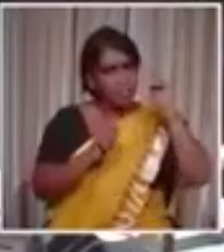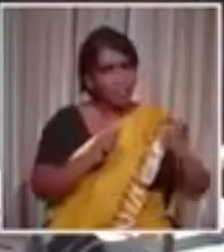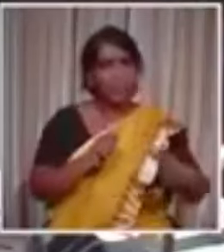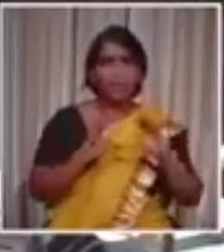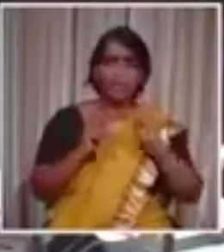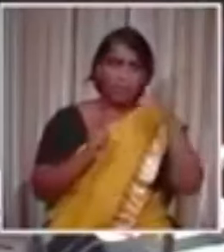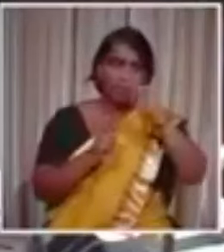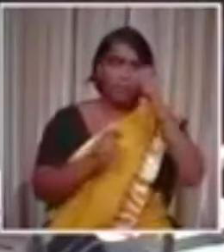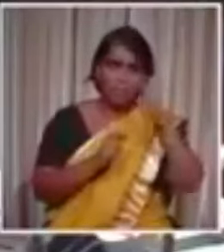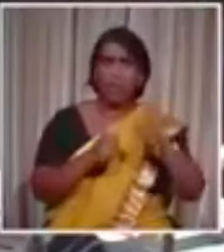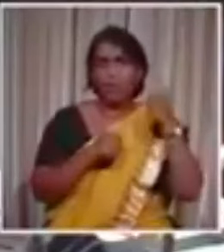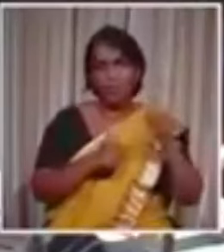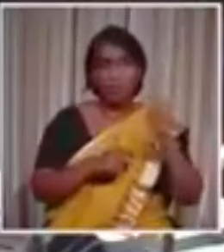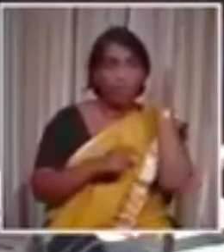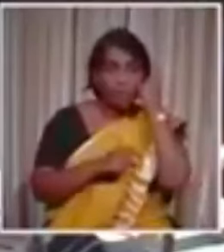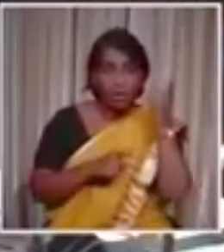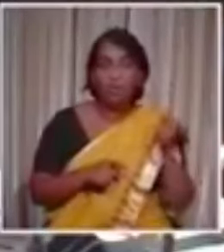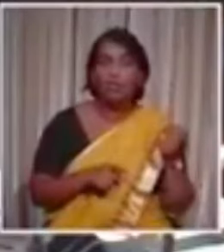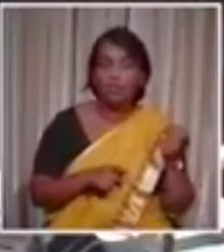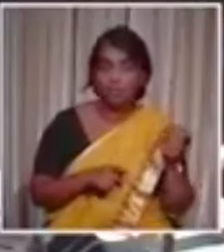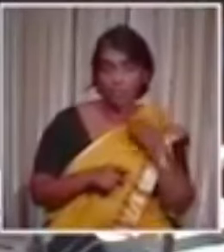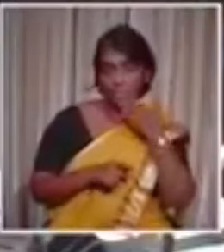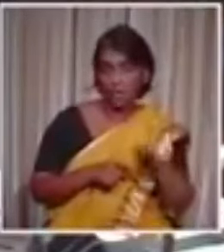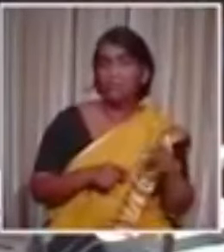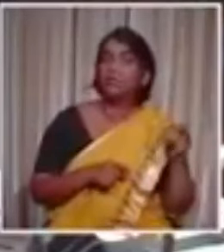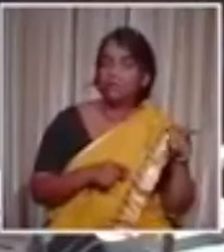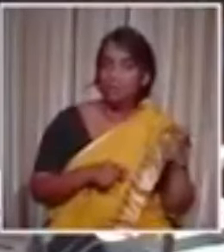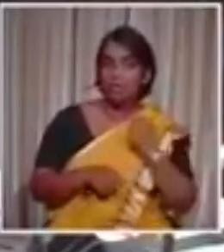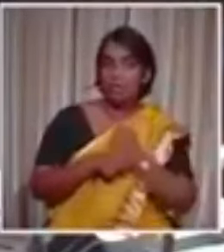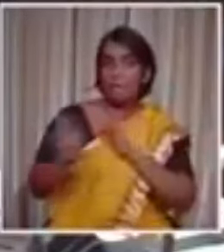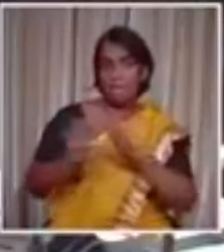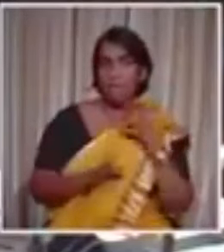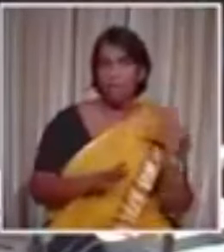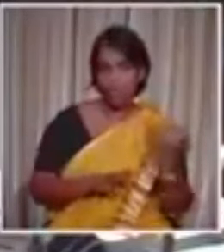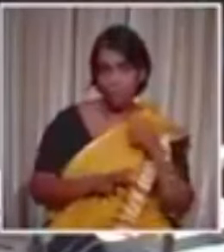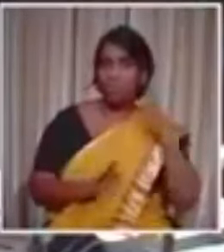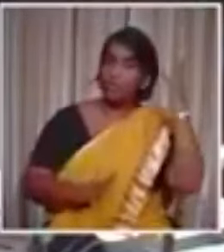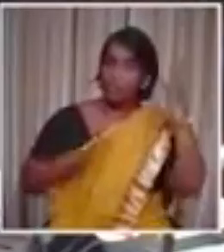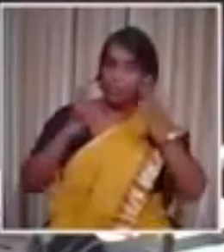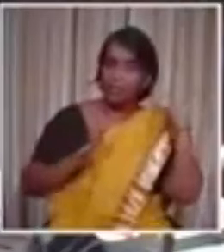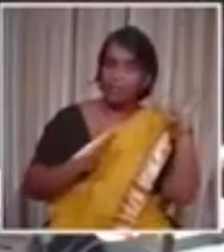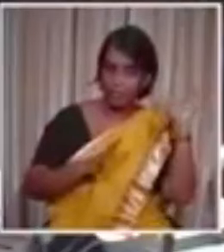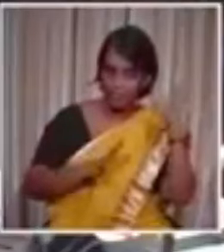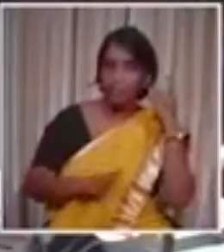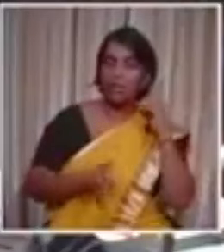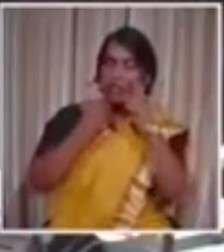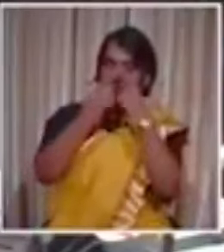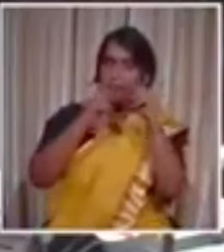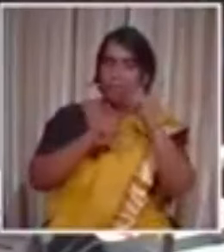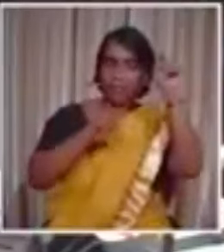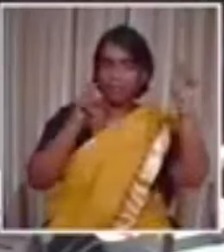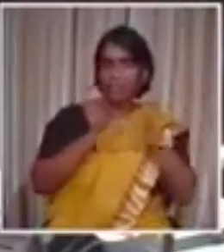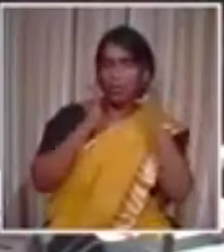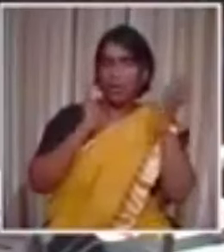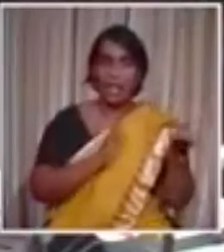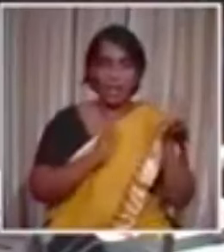betupat dunia kemakne. Muka ini nyanyi orang ini denuma ikan rajapalan itu masih ikan loko loko vivida tanggul untuk visali limti